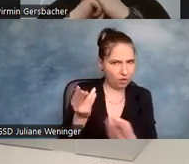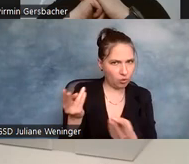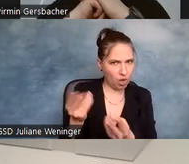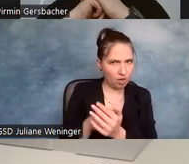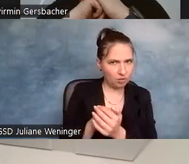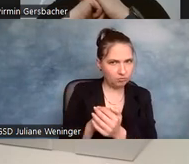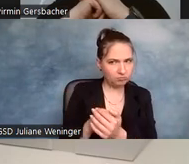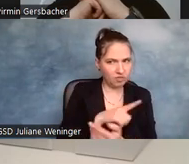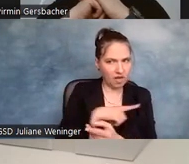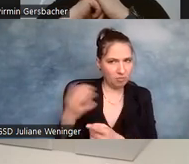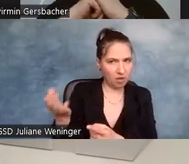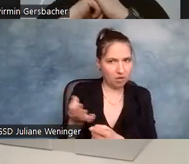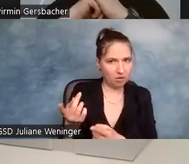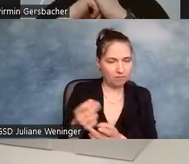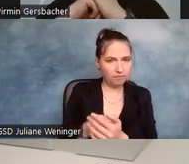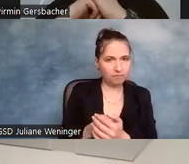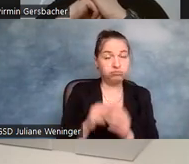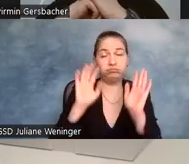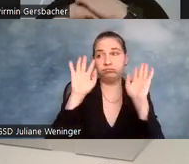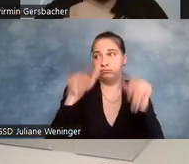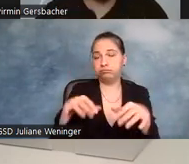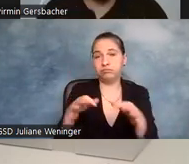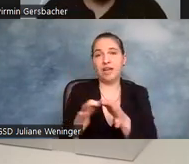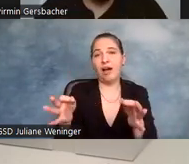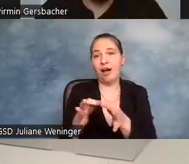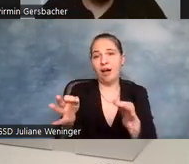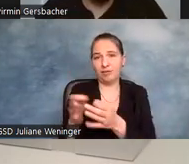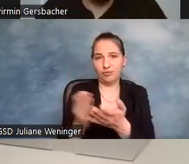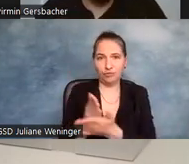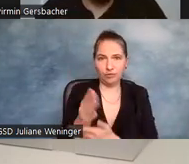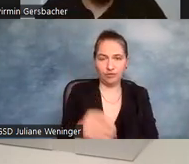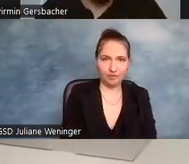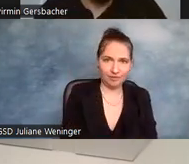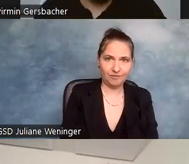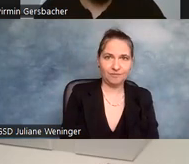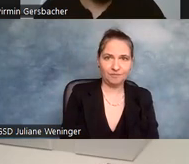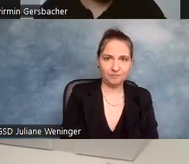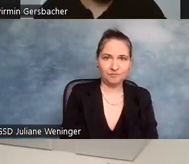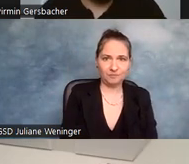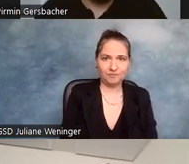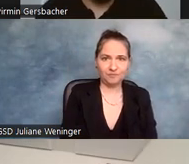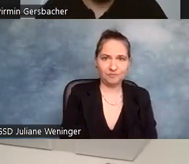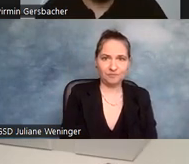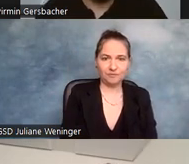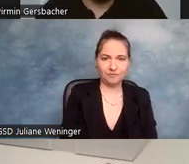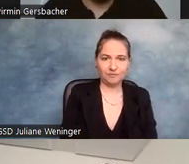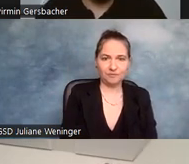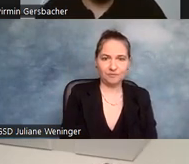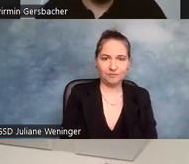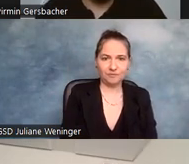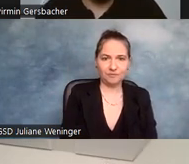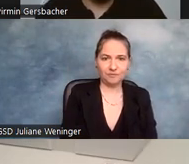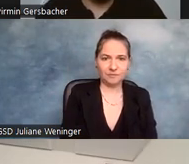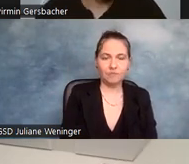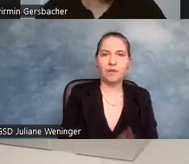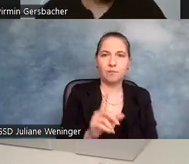brauchen? Das kann auch Tage gehen, so von der. Ja. Also man hat tatsächlich auch